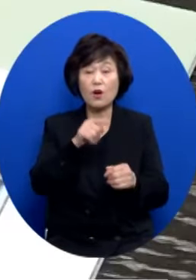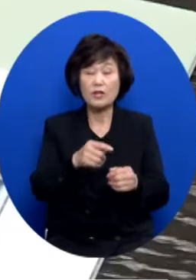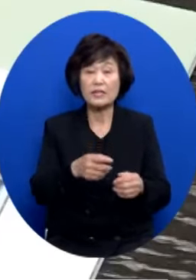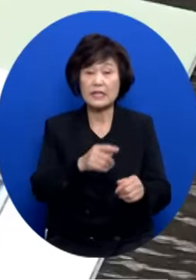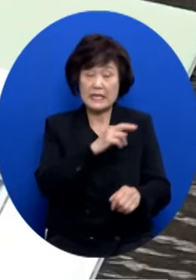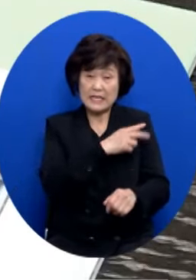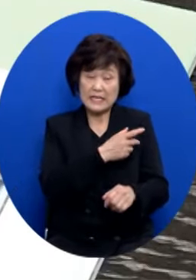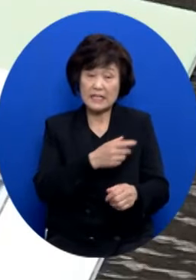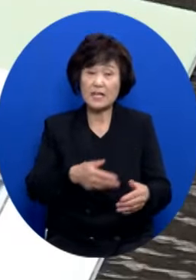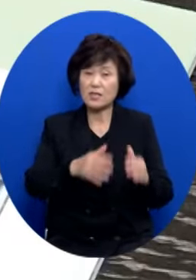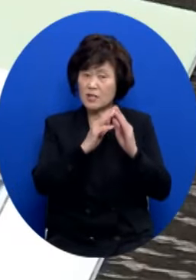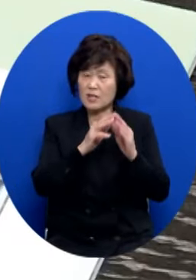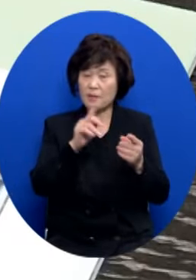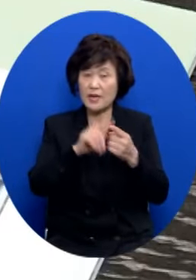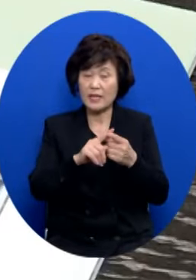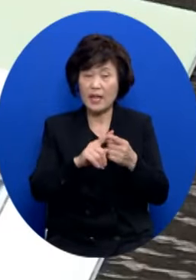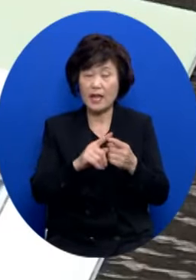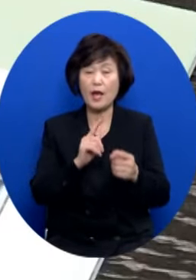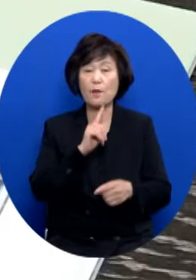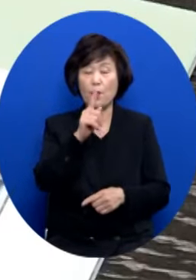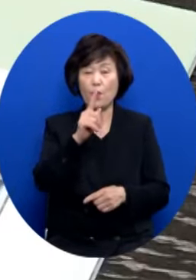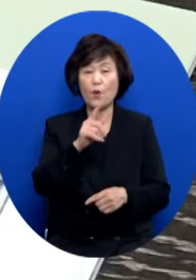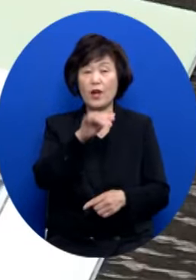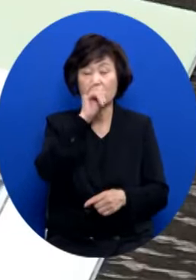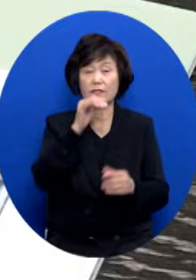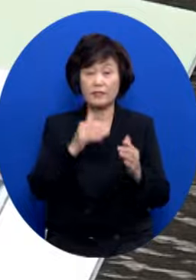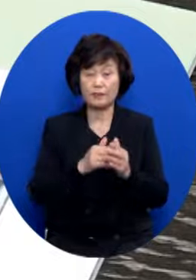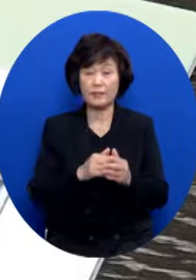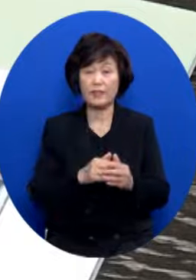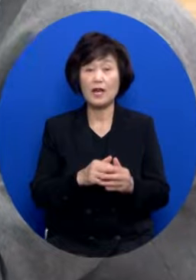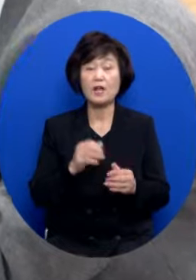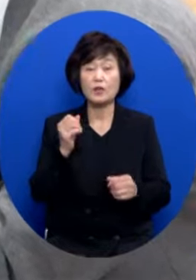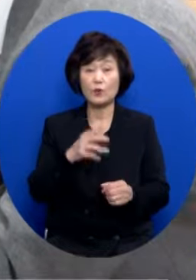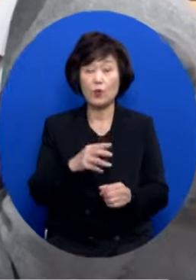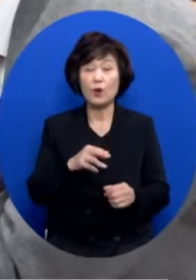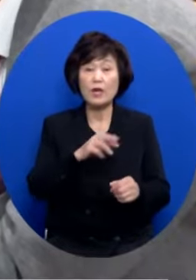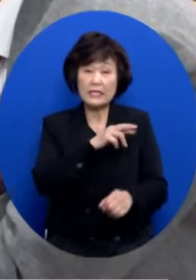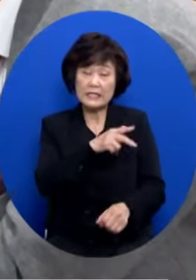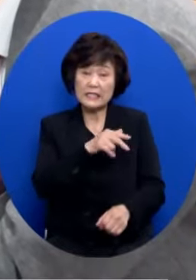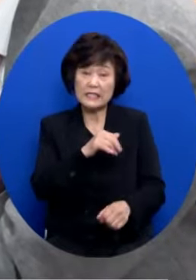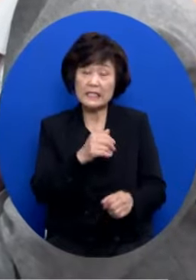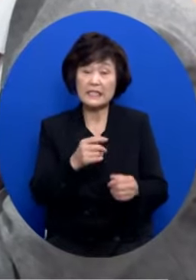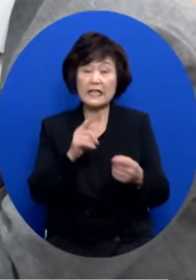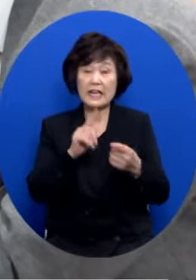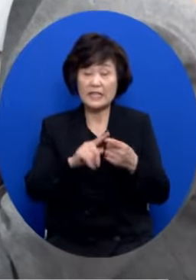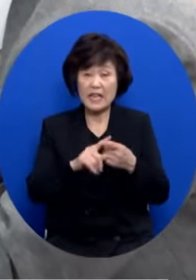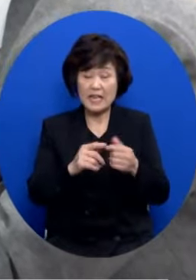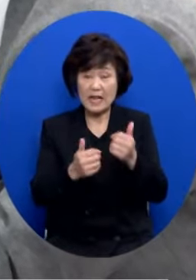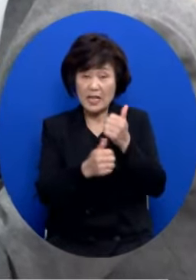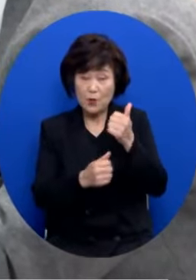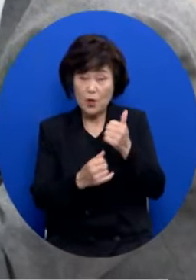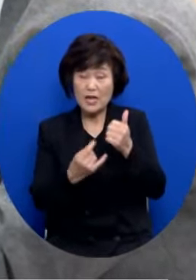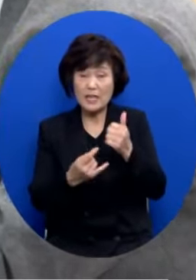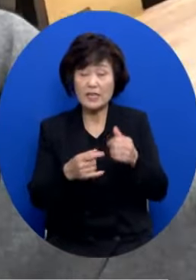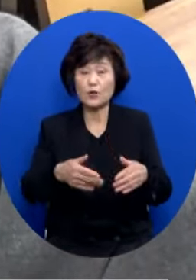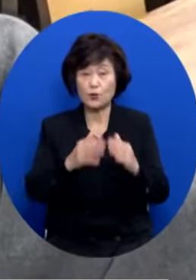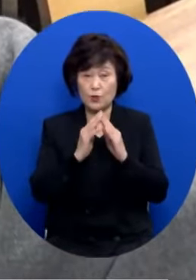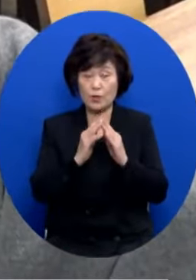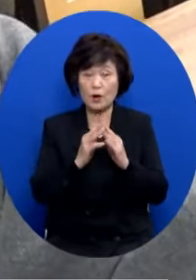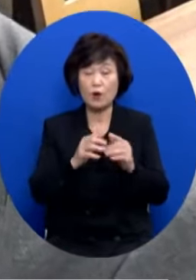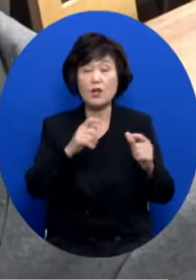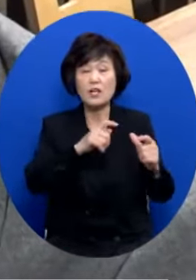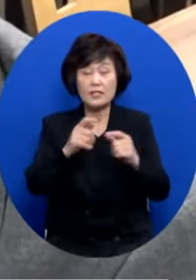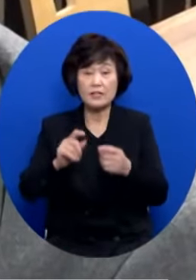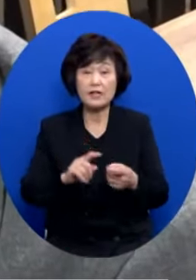등을 보고했습니다 예장 합동총회 경청 노회는 신천지 대책위원회를 조직하기로 결의했고 지역